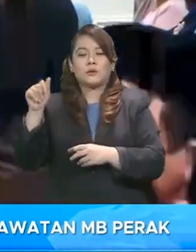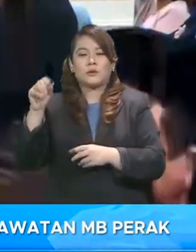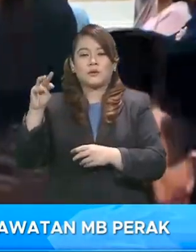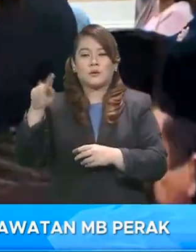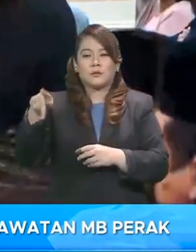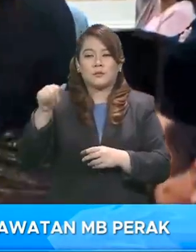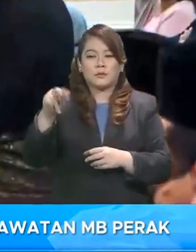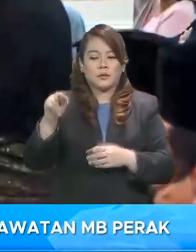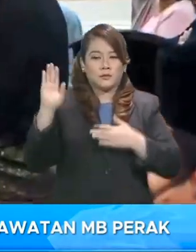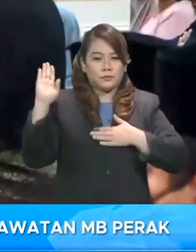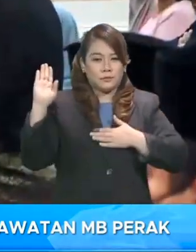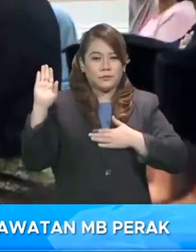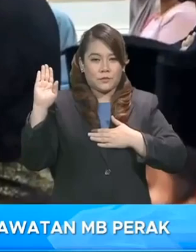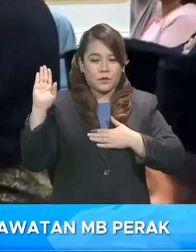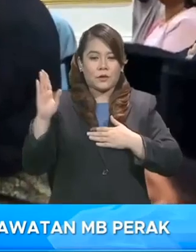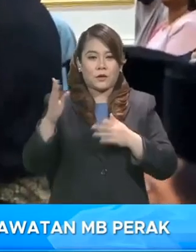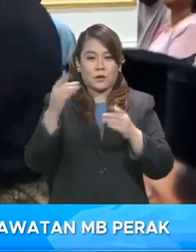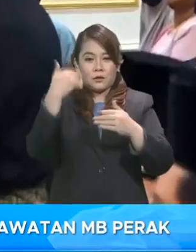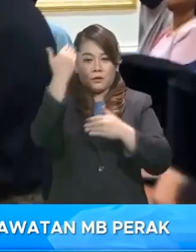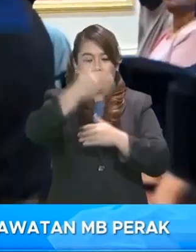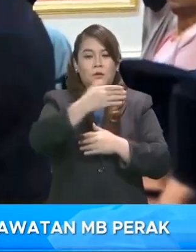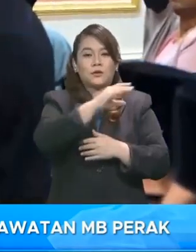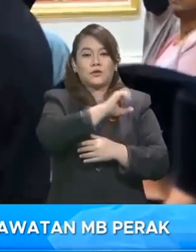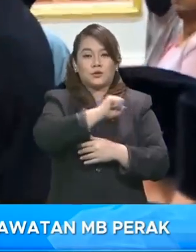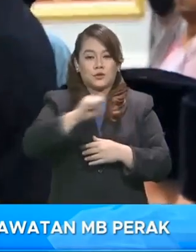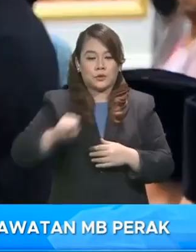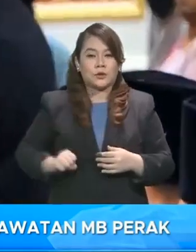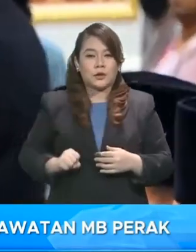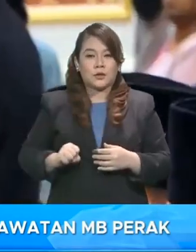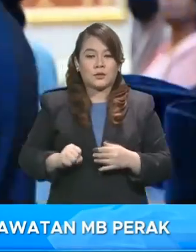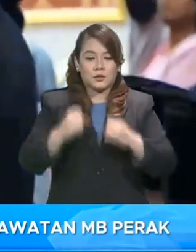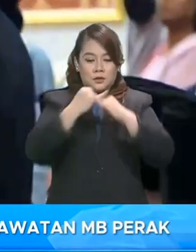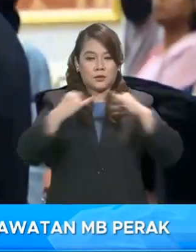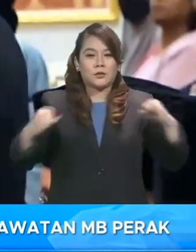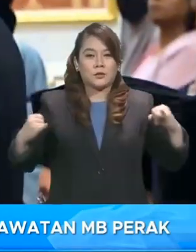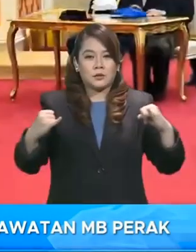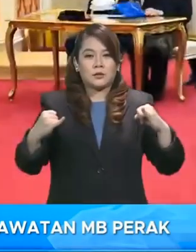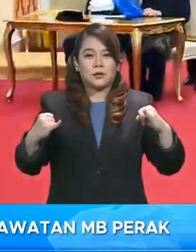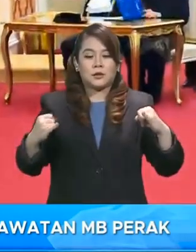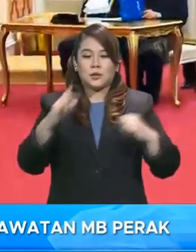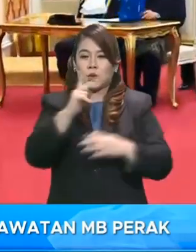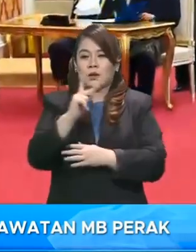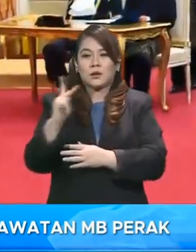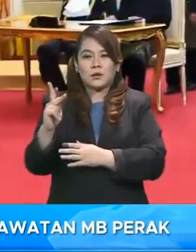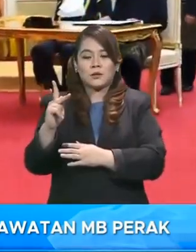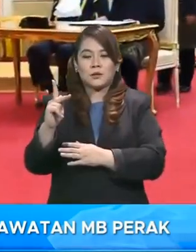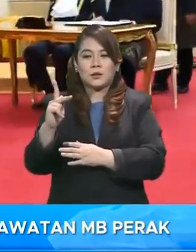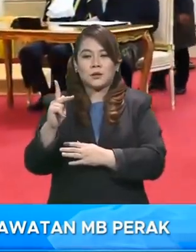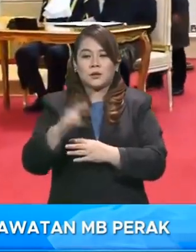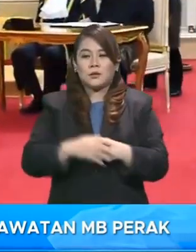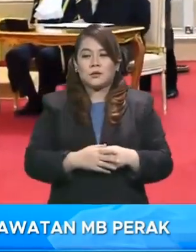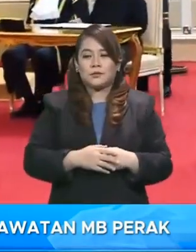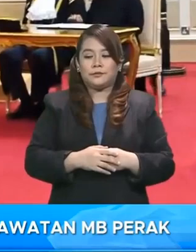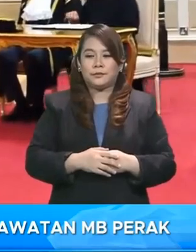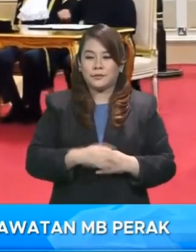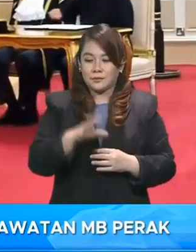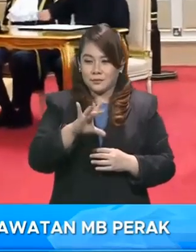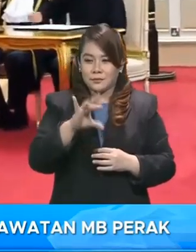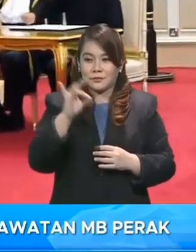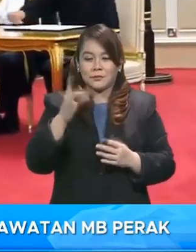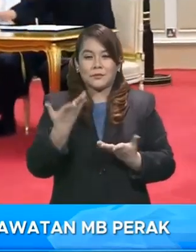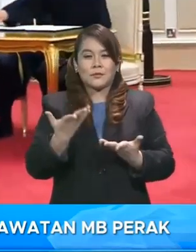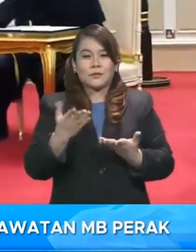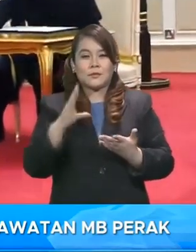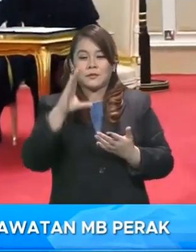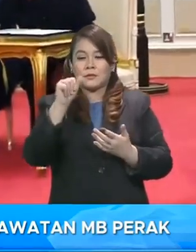di hadapan Sultan Nazrin Shah pada 5.40 petang ini di Istana Iskandariah, Kuala Kangsar. Pencalonan Pengerusi UMNO Negeri Perak